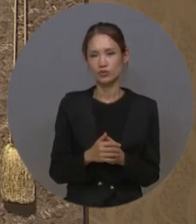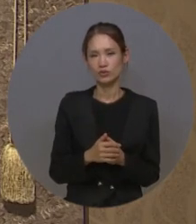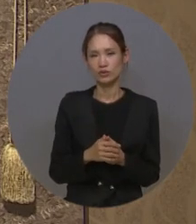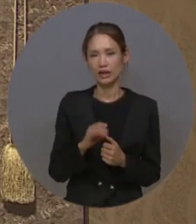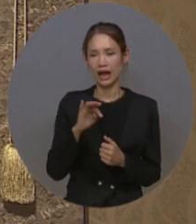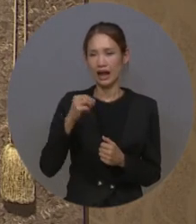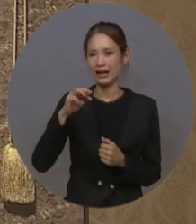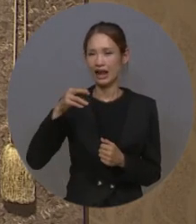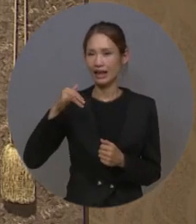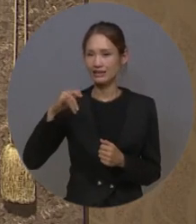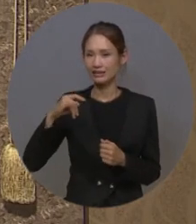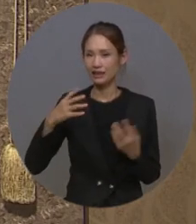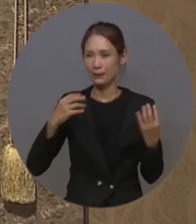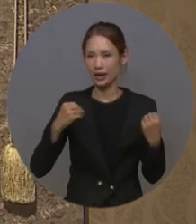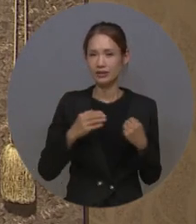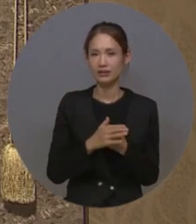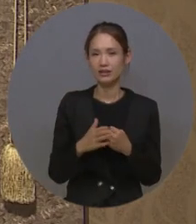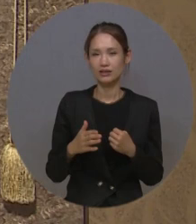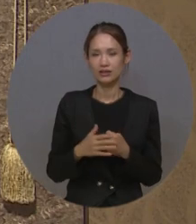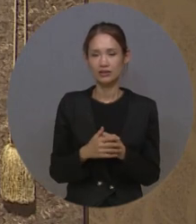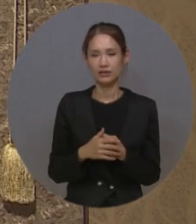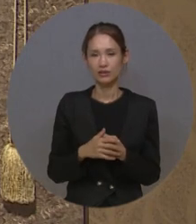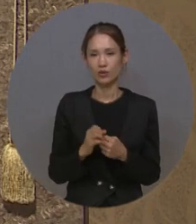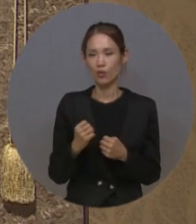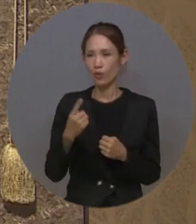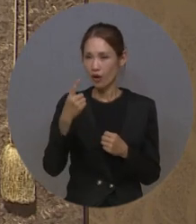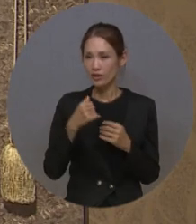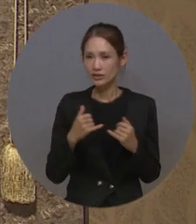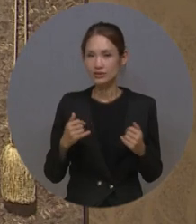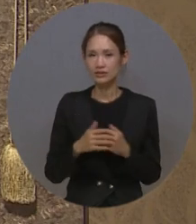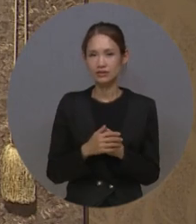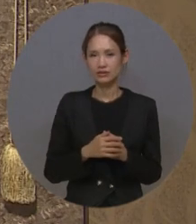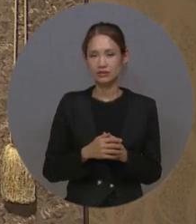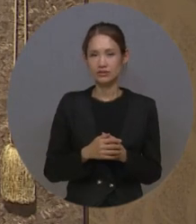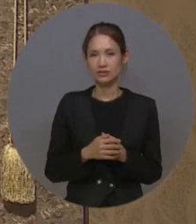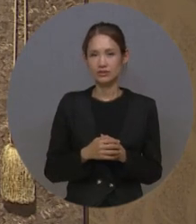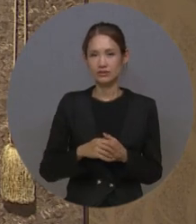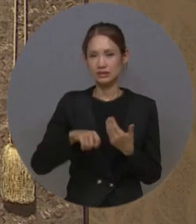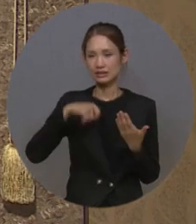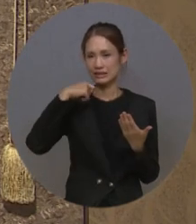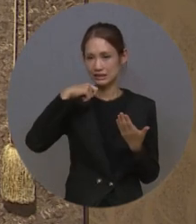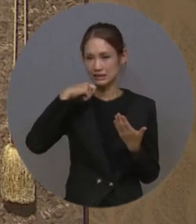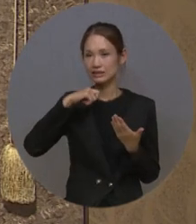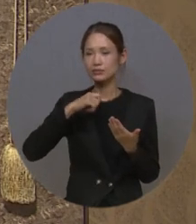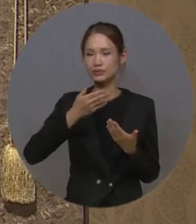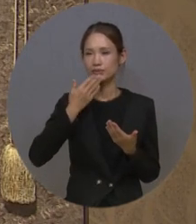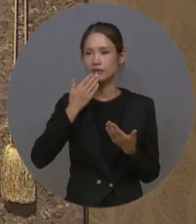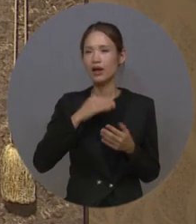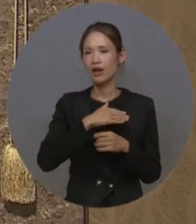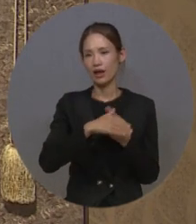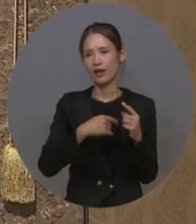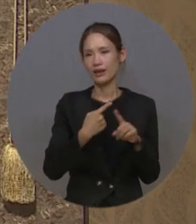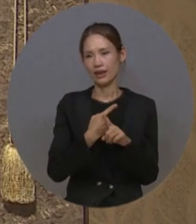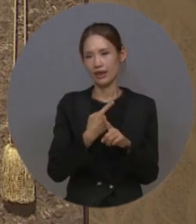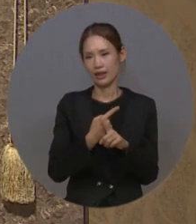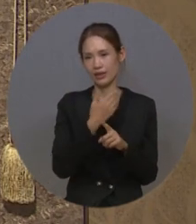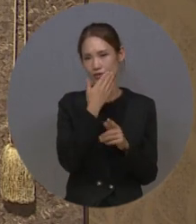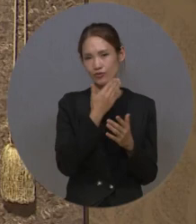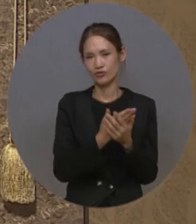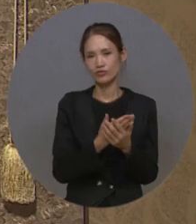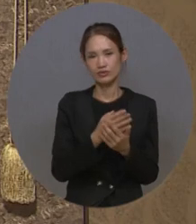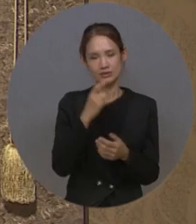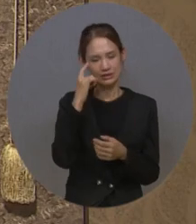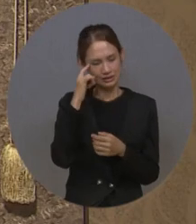알레르기들이 많기 때문에 알레르기원들. 그다음에 이 음식에서 되게 중요하거든요. 신경 쓸 거 참